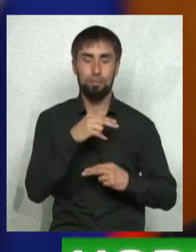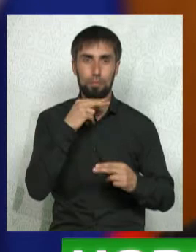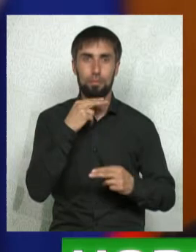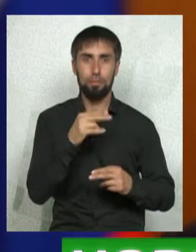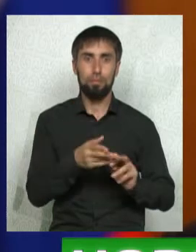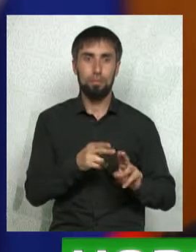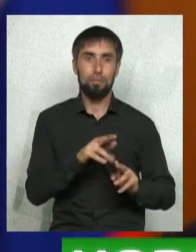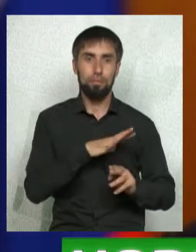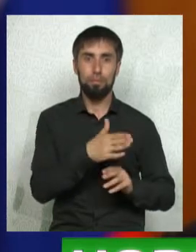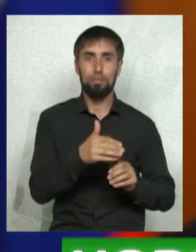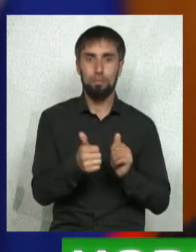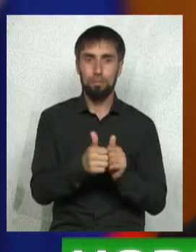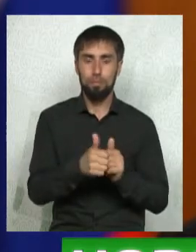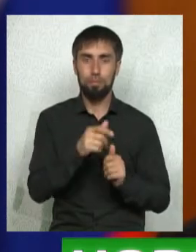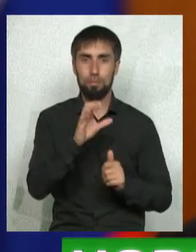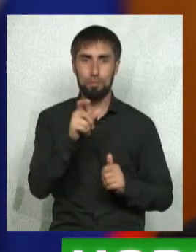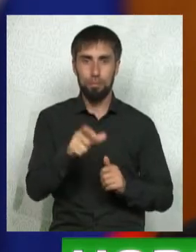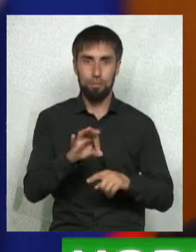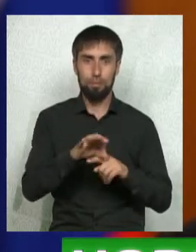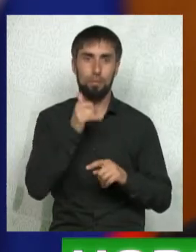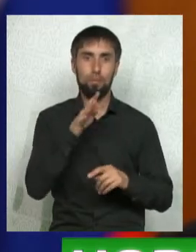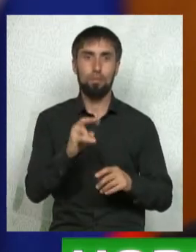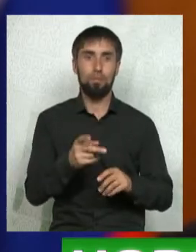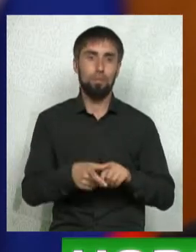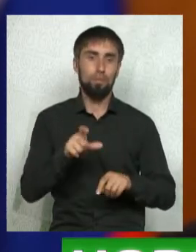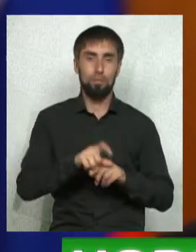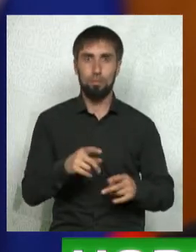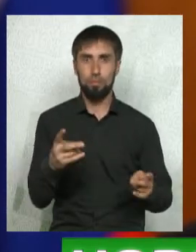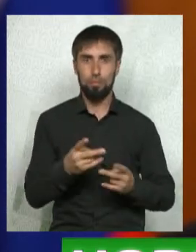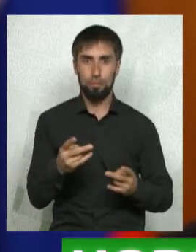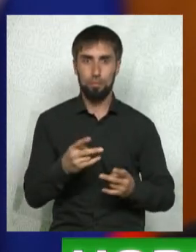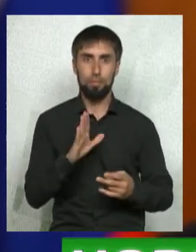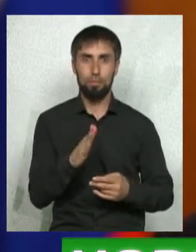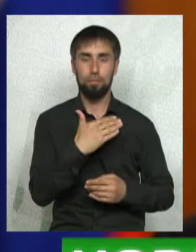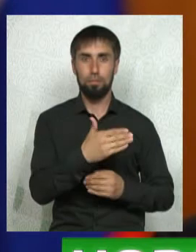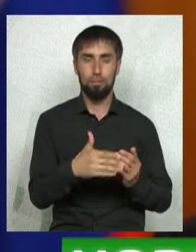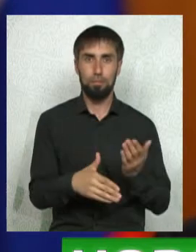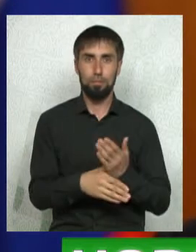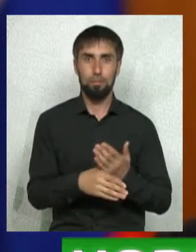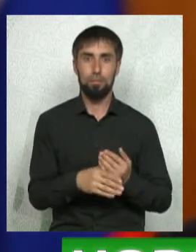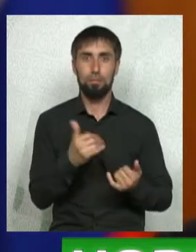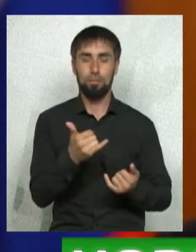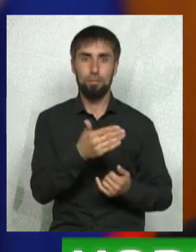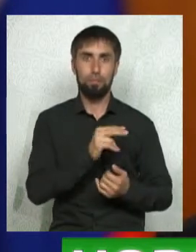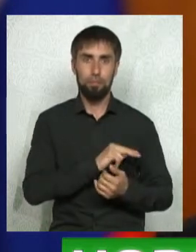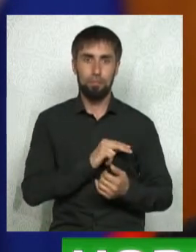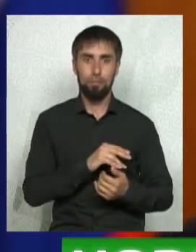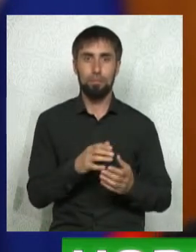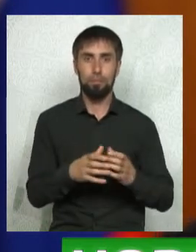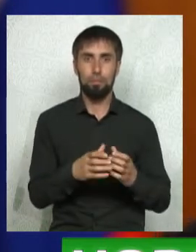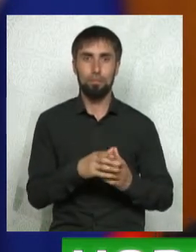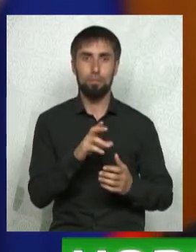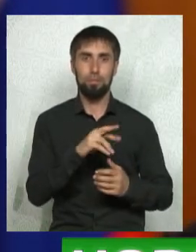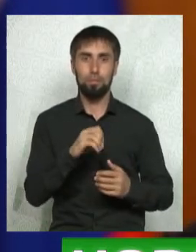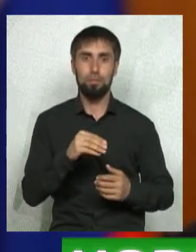рядом с пациентом именно тогда, когда он очень нуждается в вашей помощи. Сегодня ваша служба состоит более